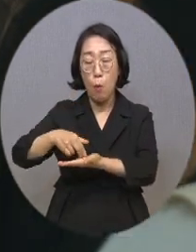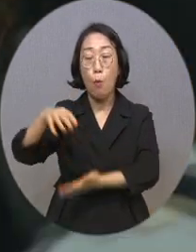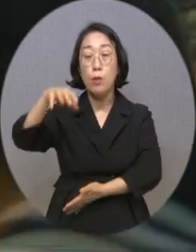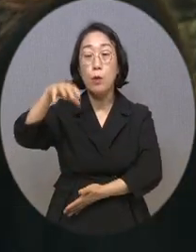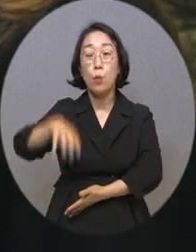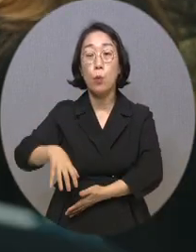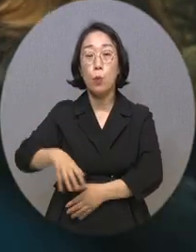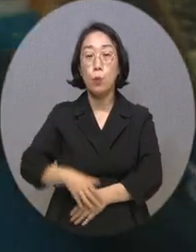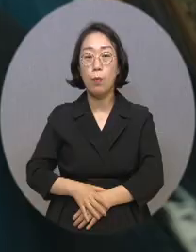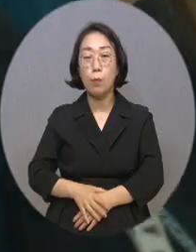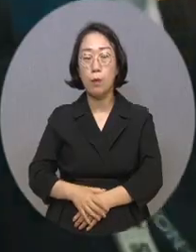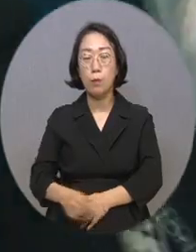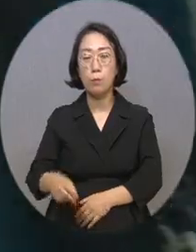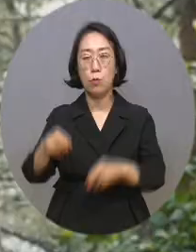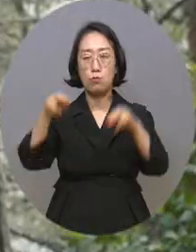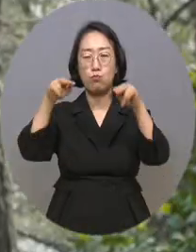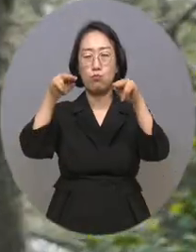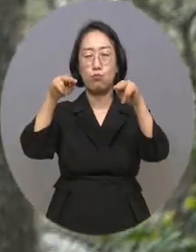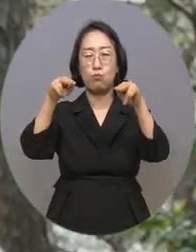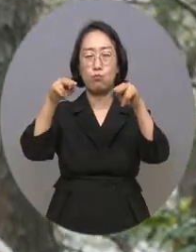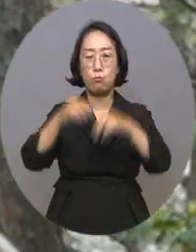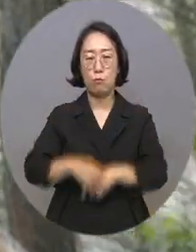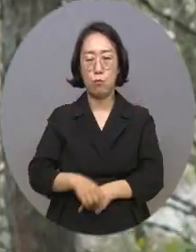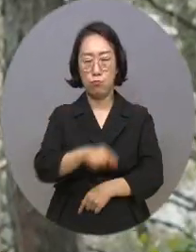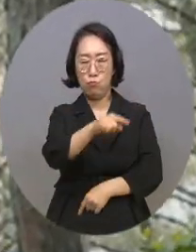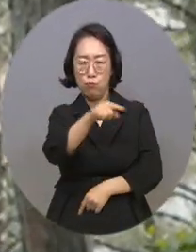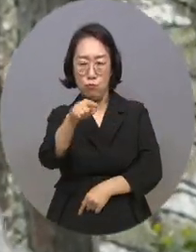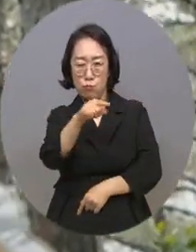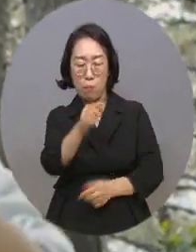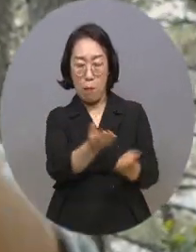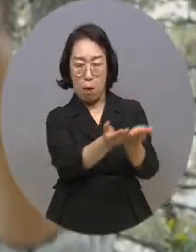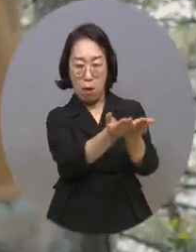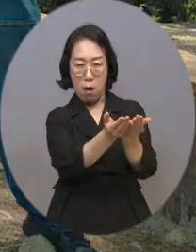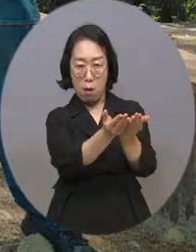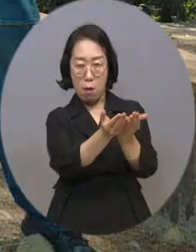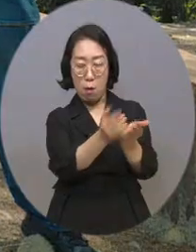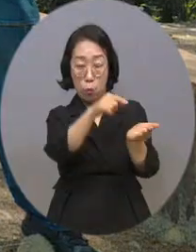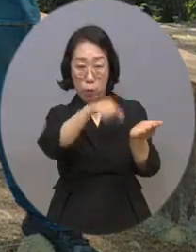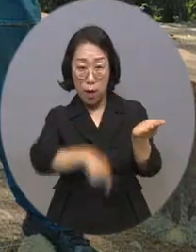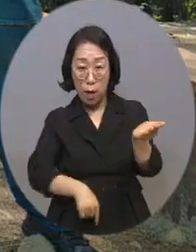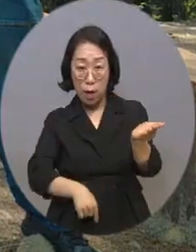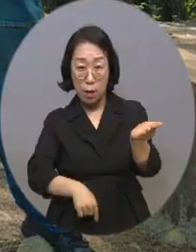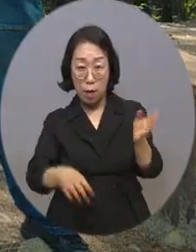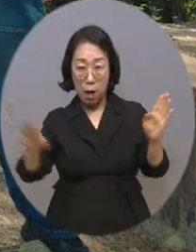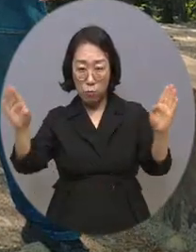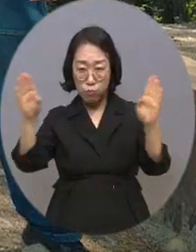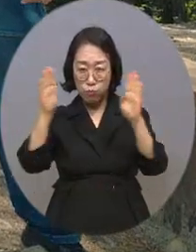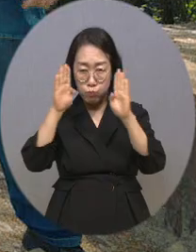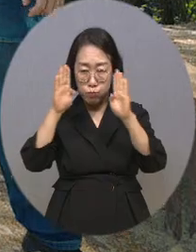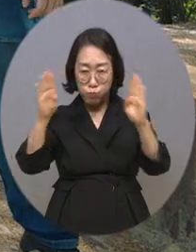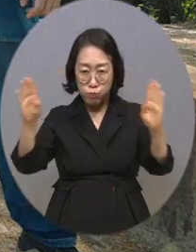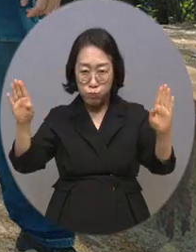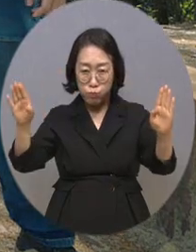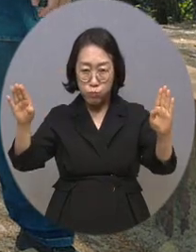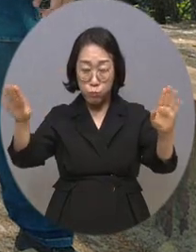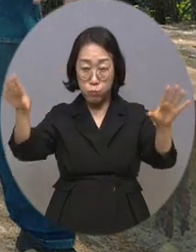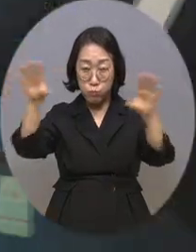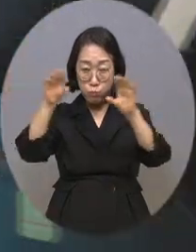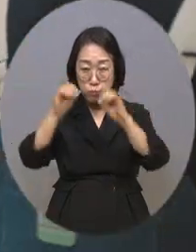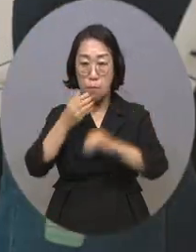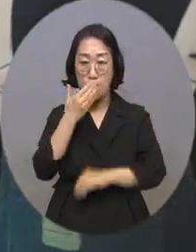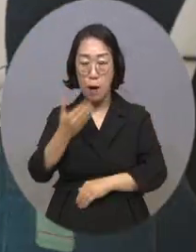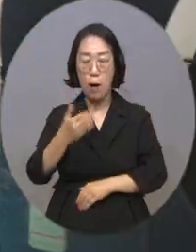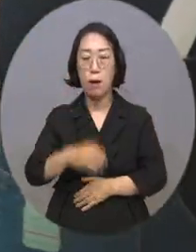여기서 바라보는 거지. 저 온다. 저기 딱 온다. 온다. 이게 딱 되잖아요. 한 번에 딱 바라볼 수 있는 뭔가 전망대 같은